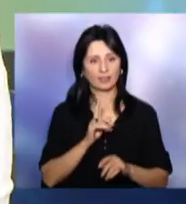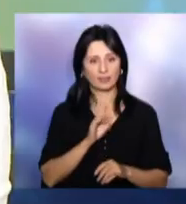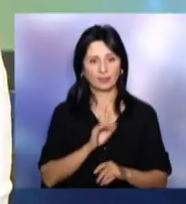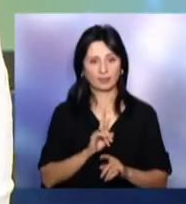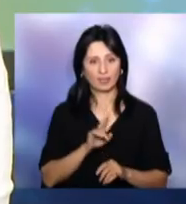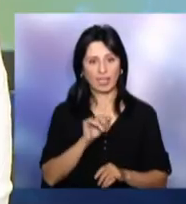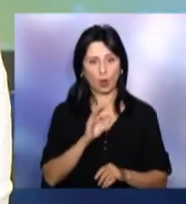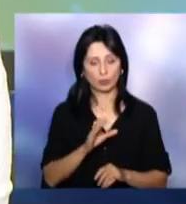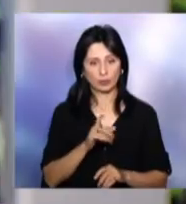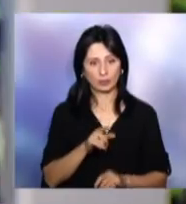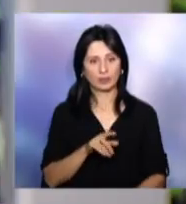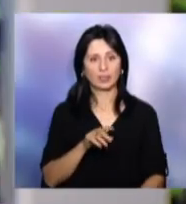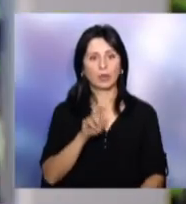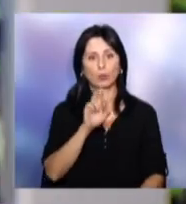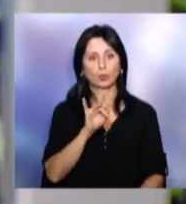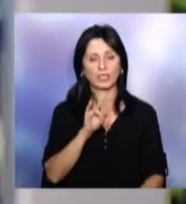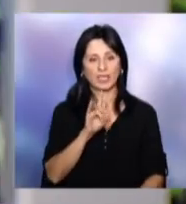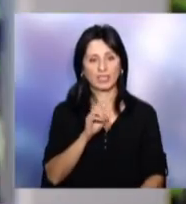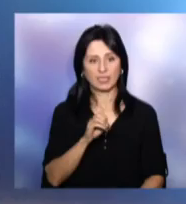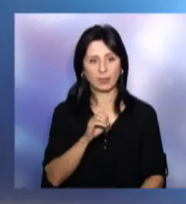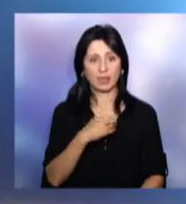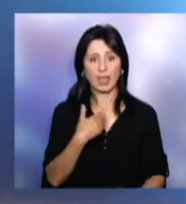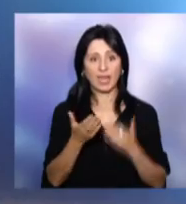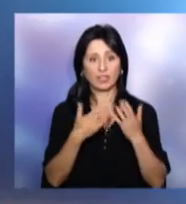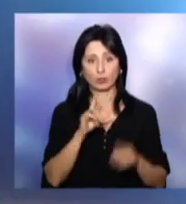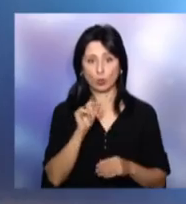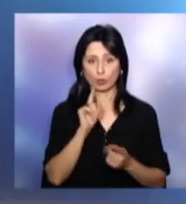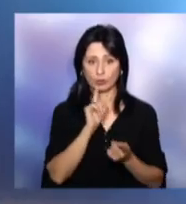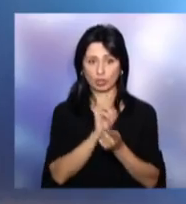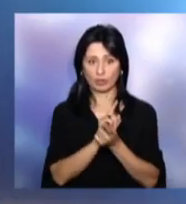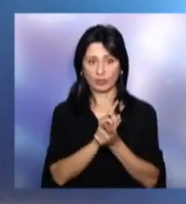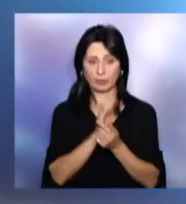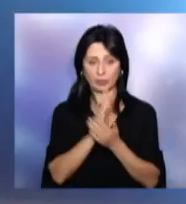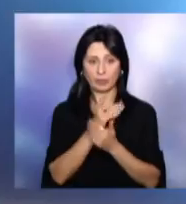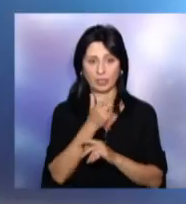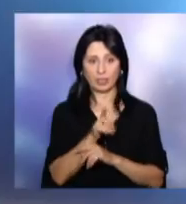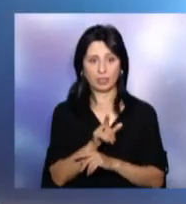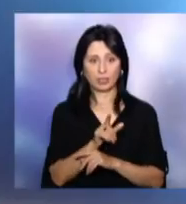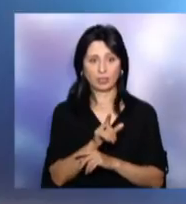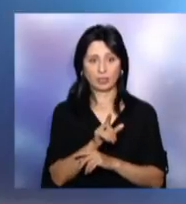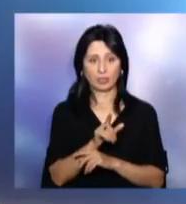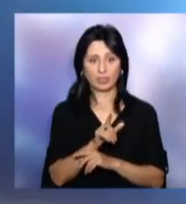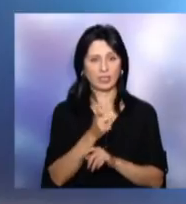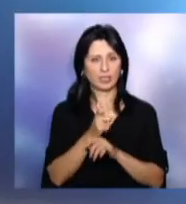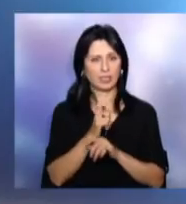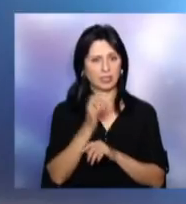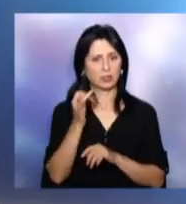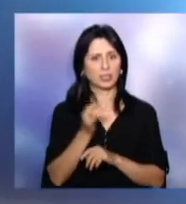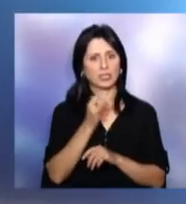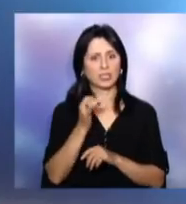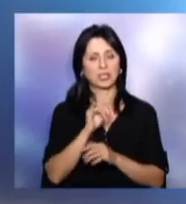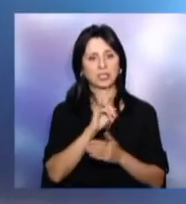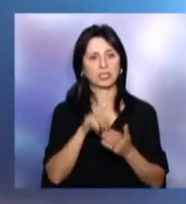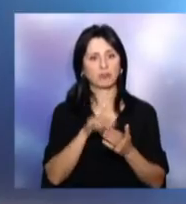თამარ დაუსი და ქალბატონი მანანა ფურძენიძე. ჩვენ ერთმანეთს ორშაბათ შევხვდებით პირდაპირ ეთერში და ძალიან